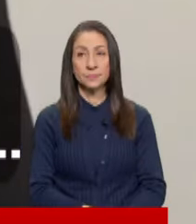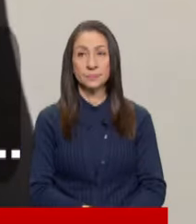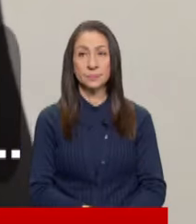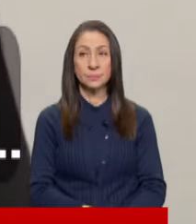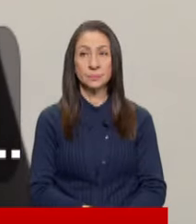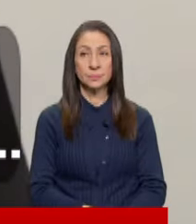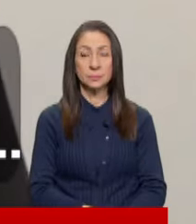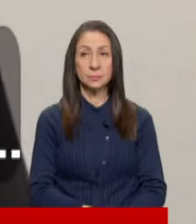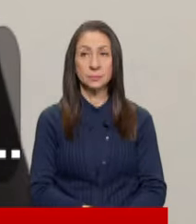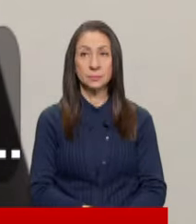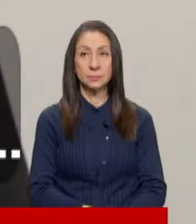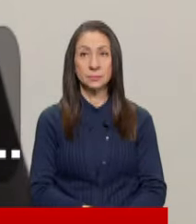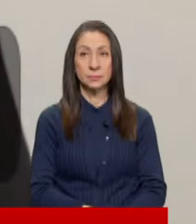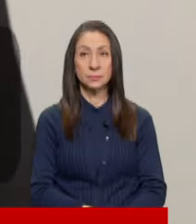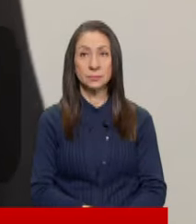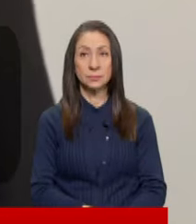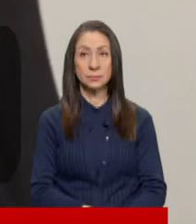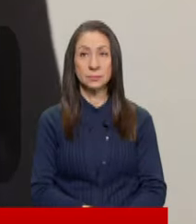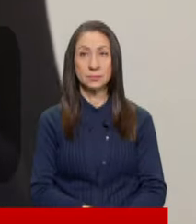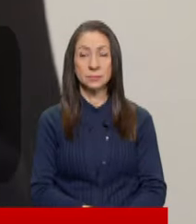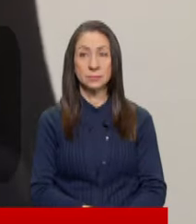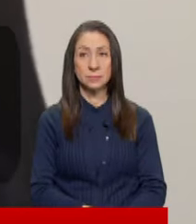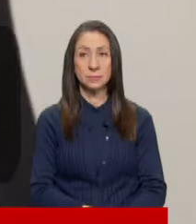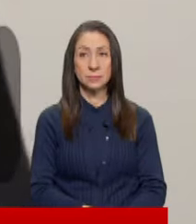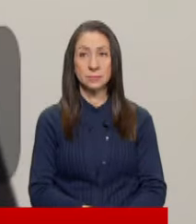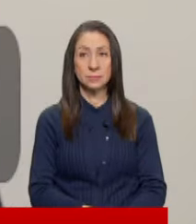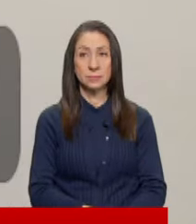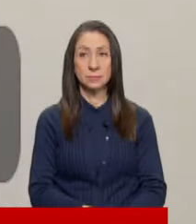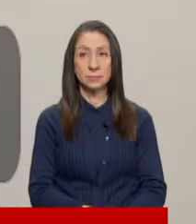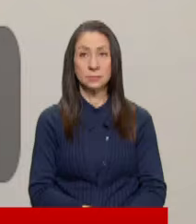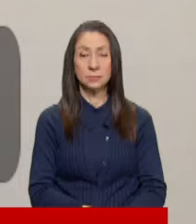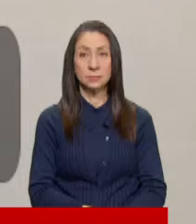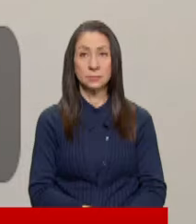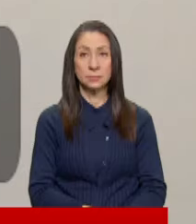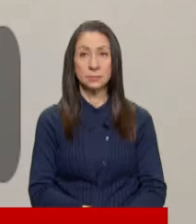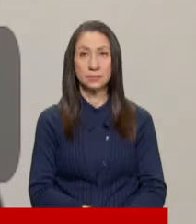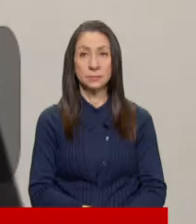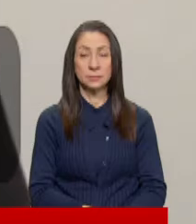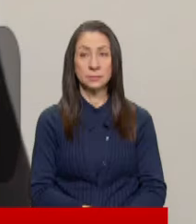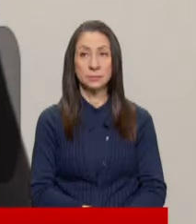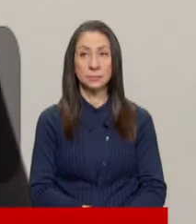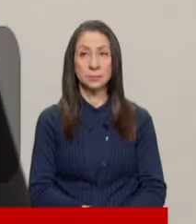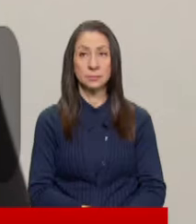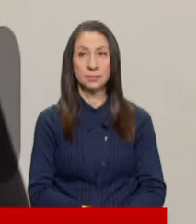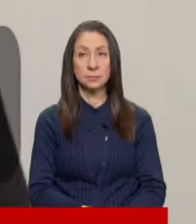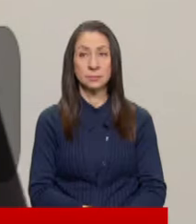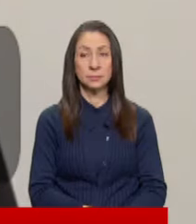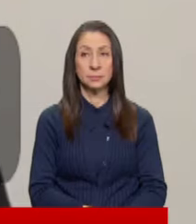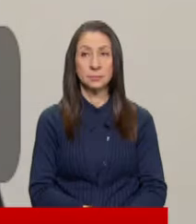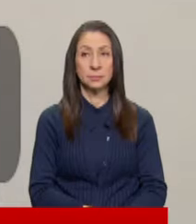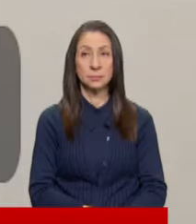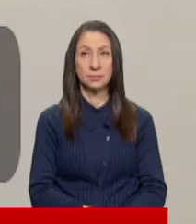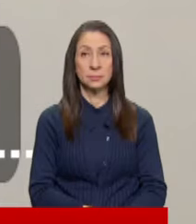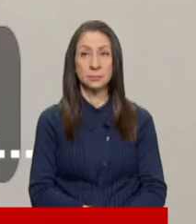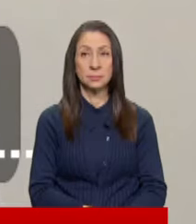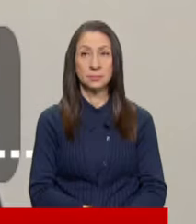mümkündür Çünkü Lider erdoğan'dır Dolayısıyla CHP'den bizim bir beklentimiz yok diyor yani Dem daha fazla AKP ile